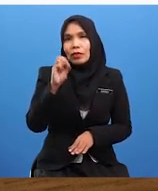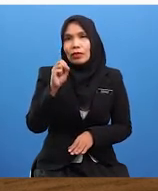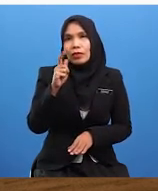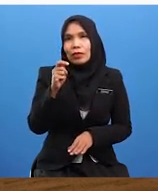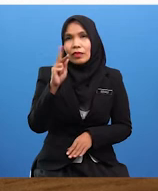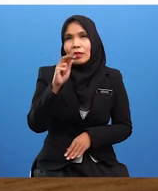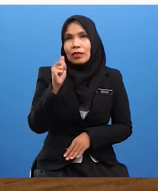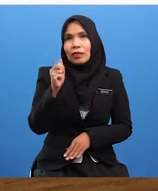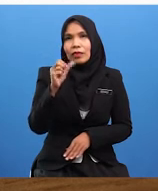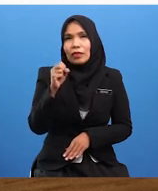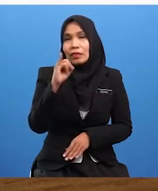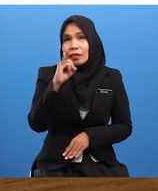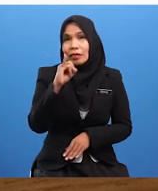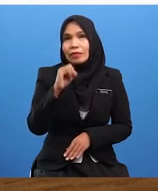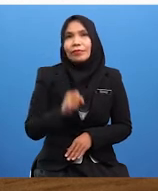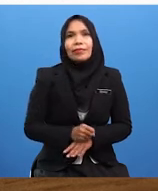A.